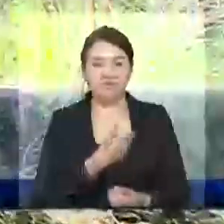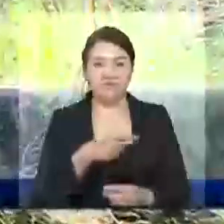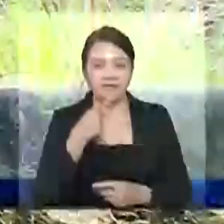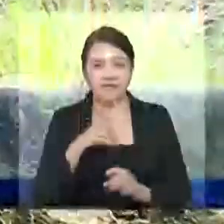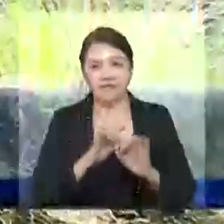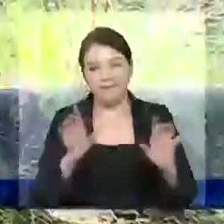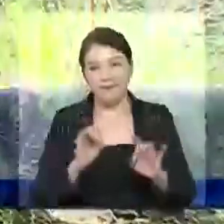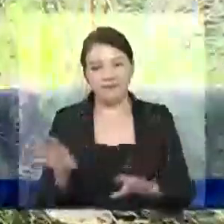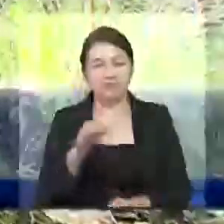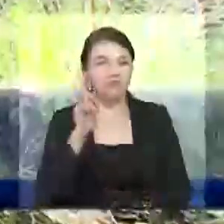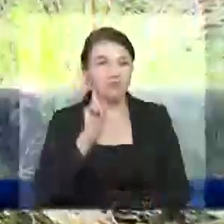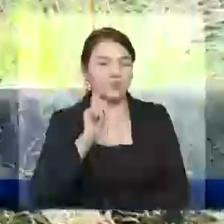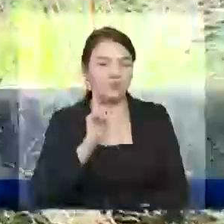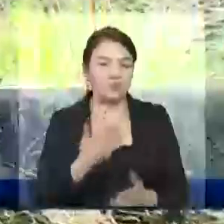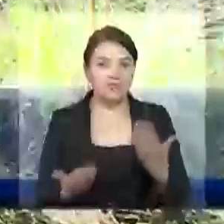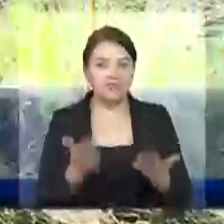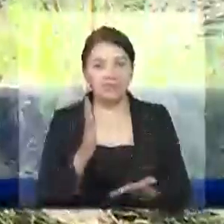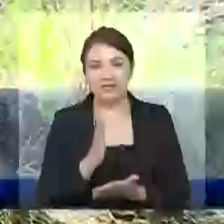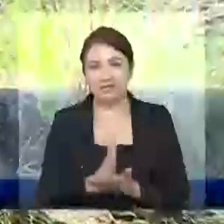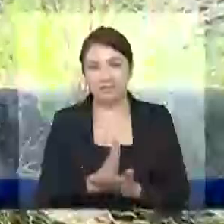все условия созданы. Если есть какие-то